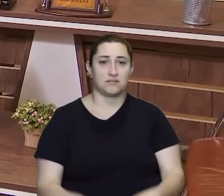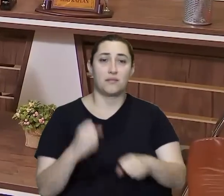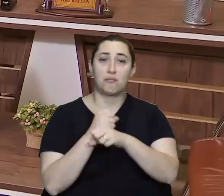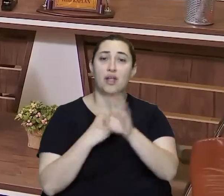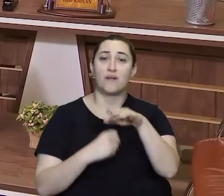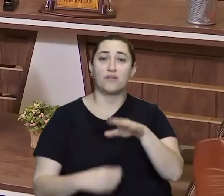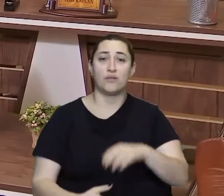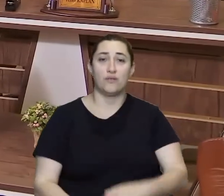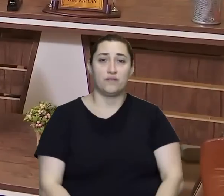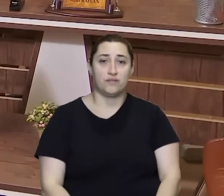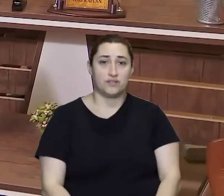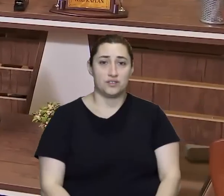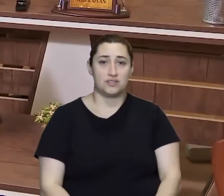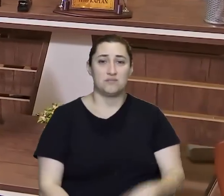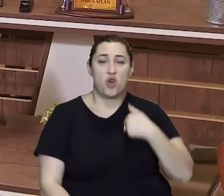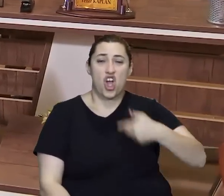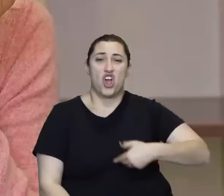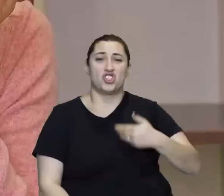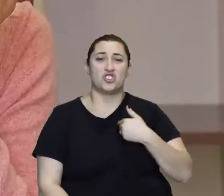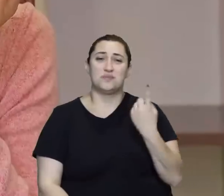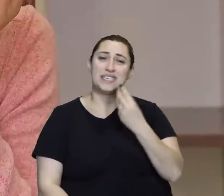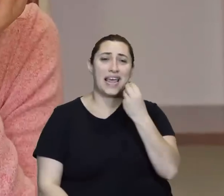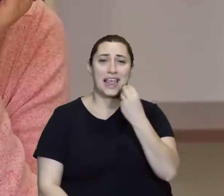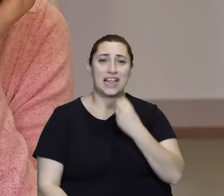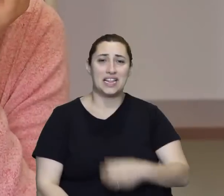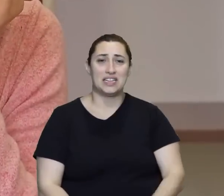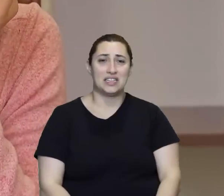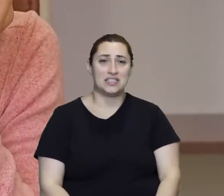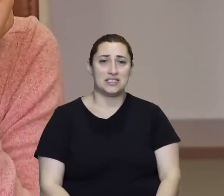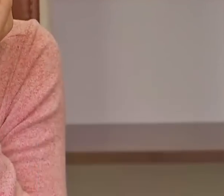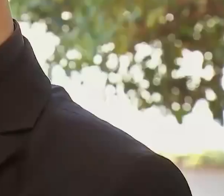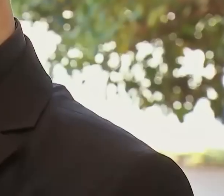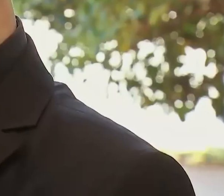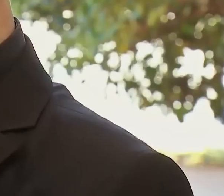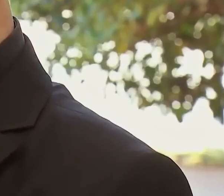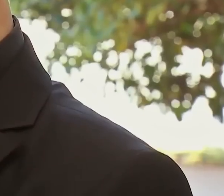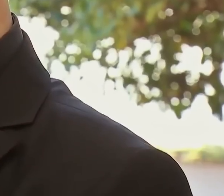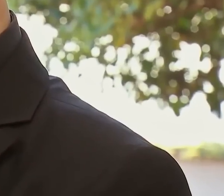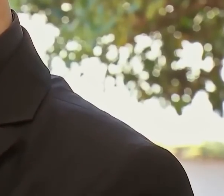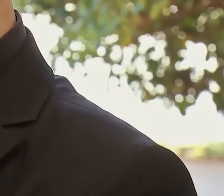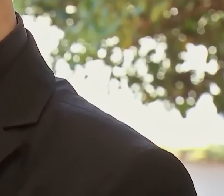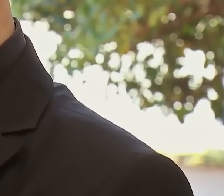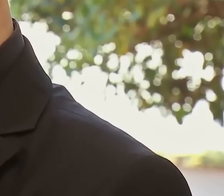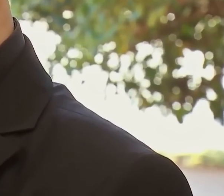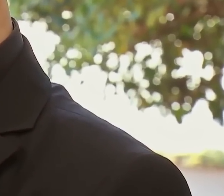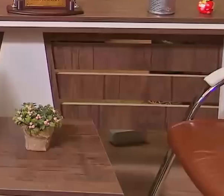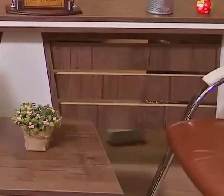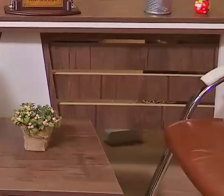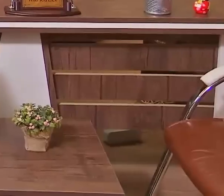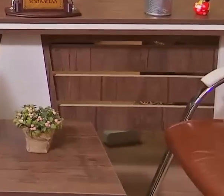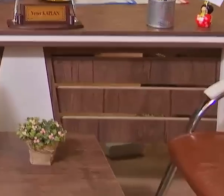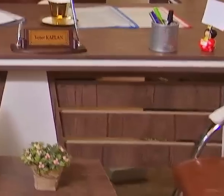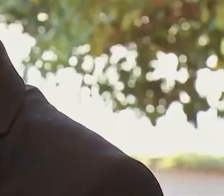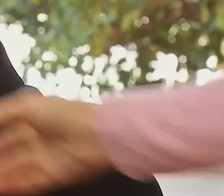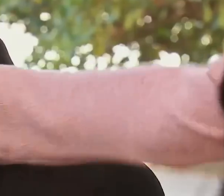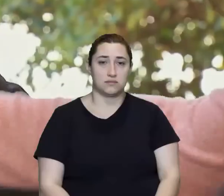Beton. Ben acıktım ya, bir şey mi yesek? Metap başını dosyadan kaldırıp duraksadı, kalktı.